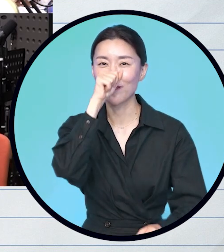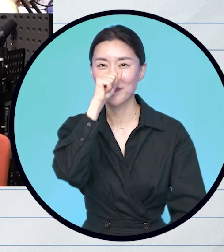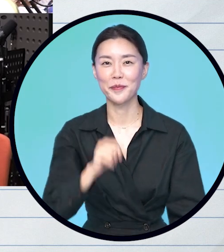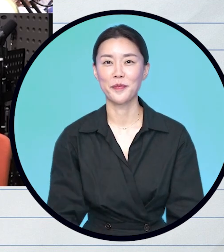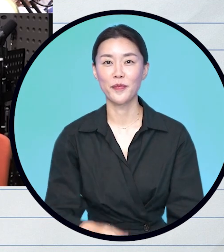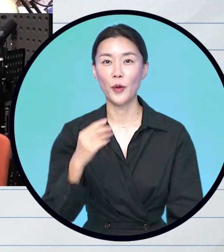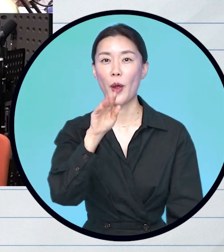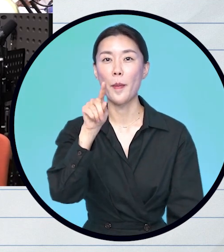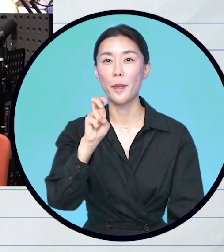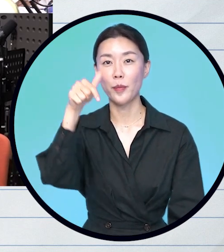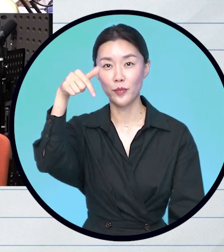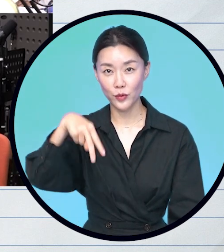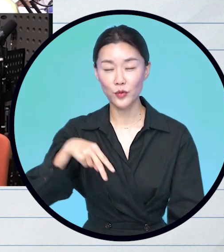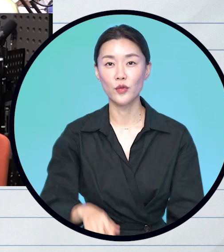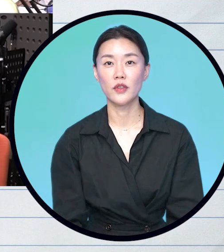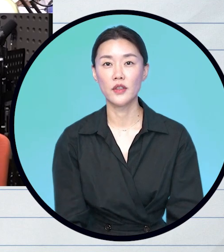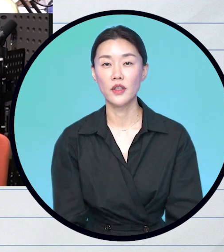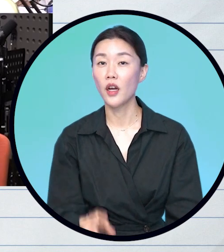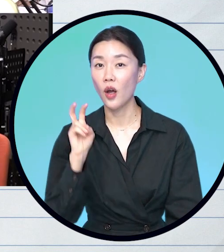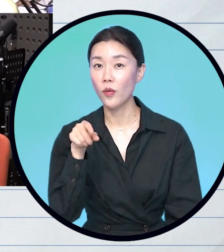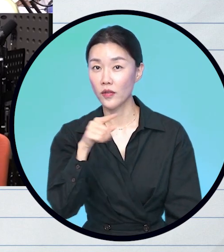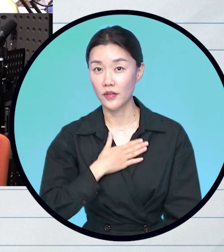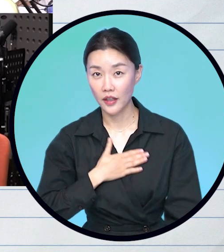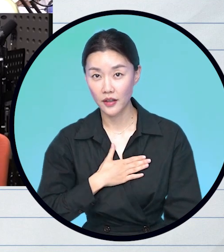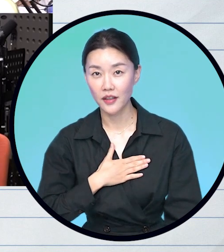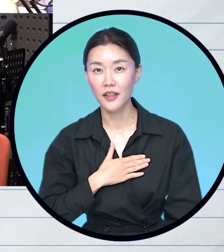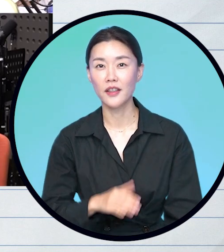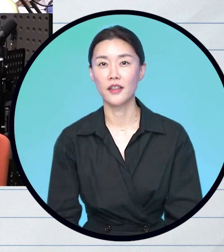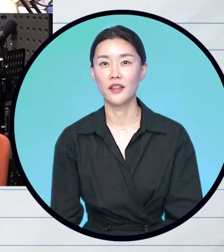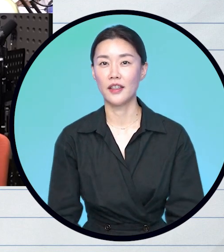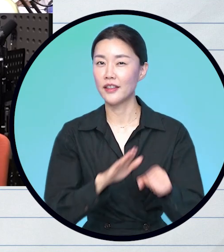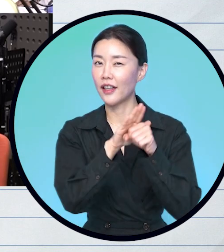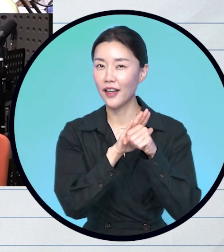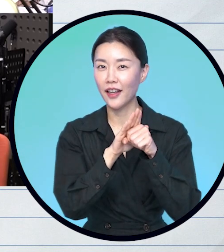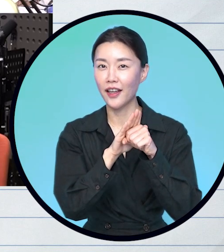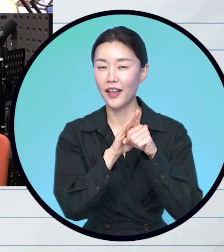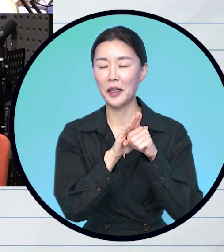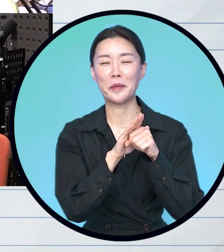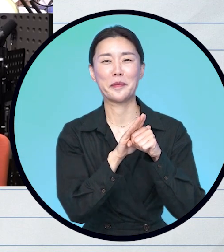자, 범규 씨요. 혹시 그거 알아요? 어? 사랑해.